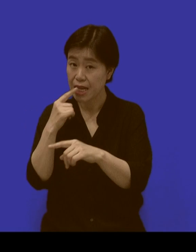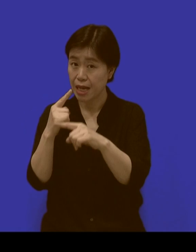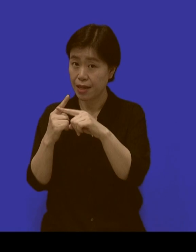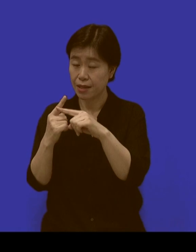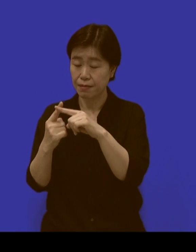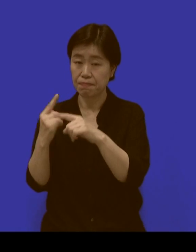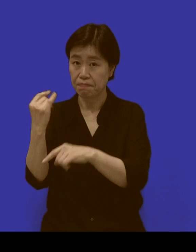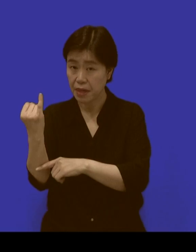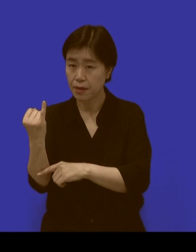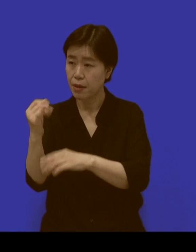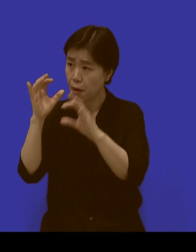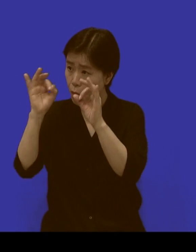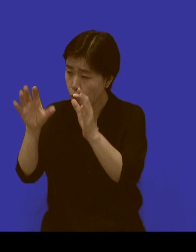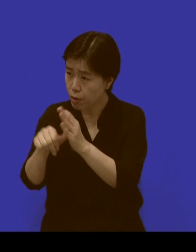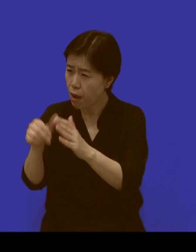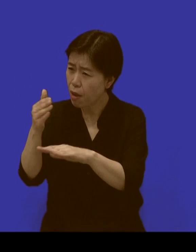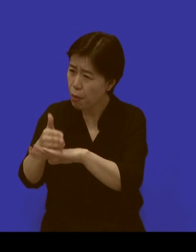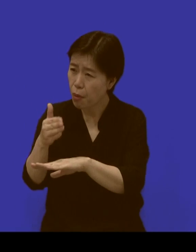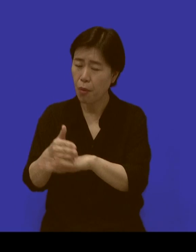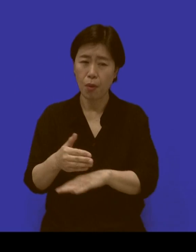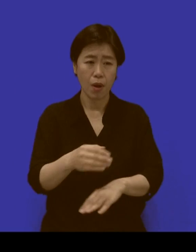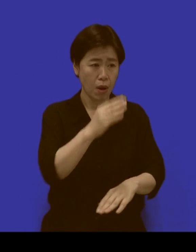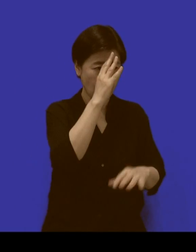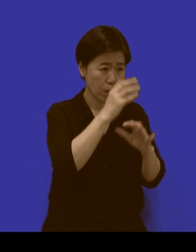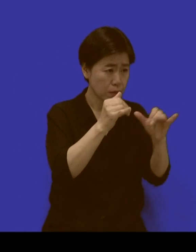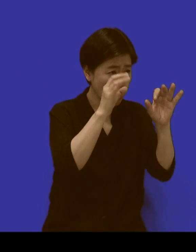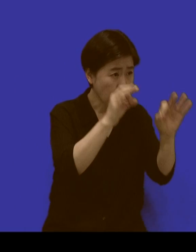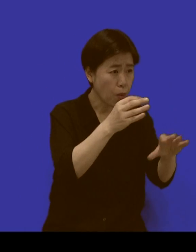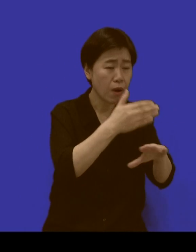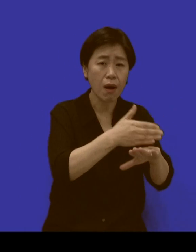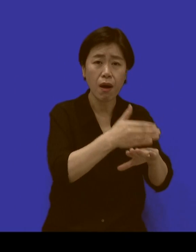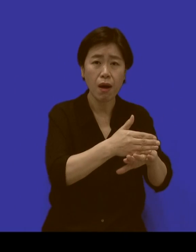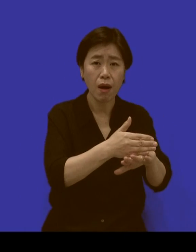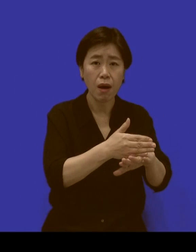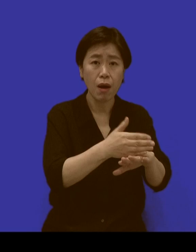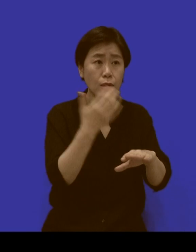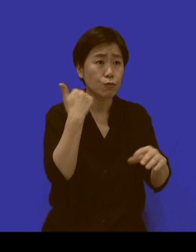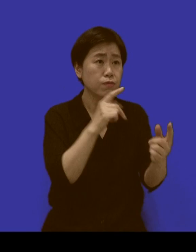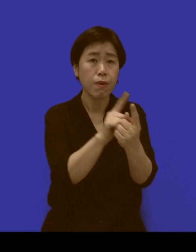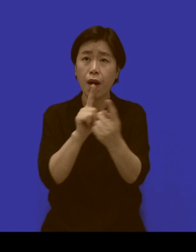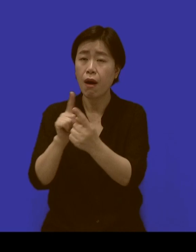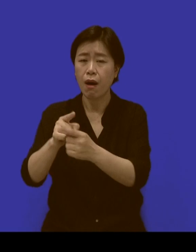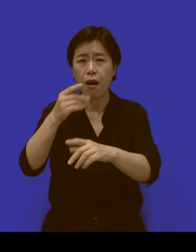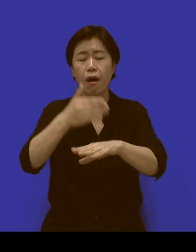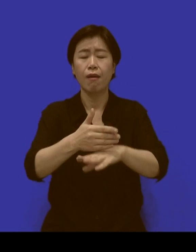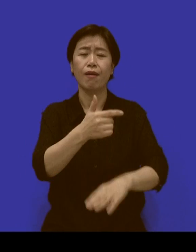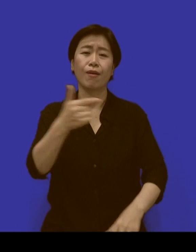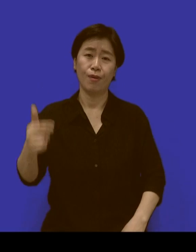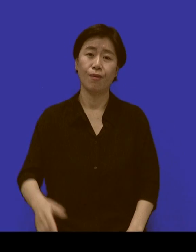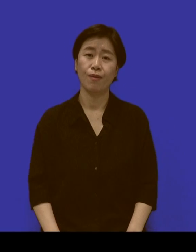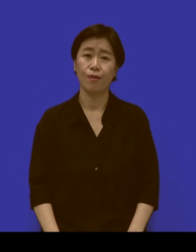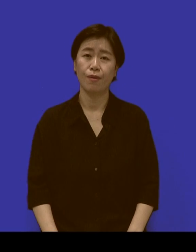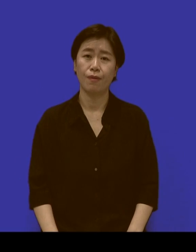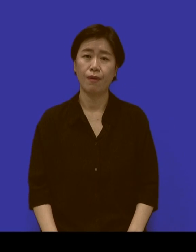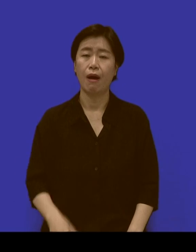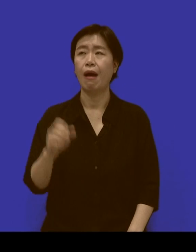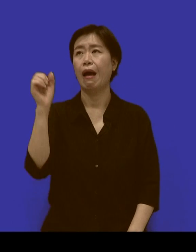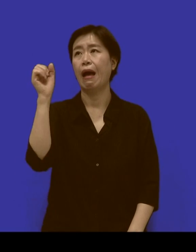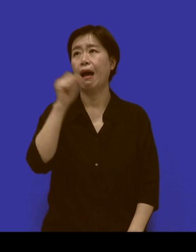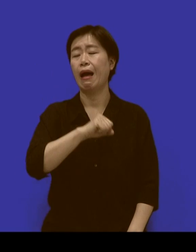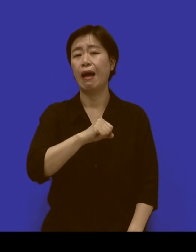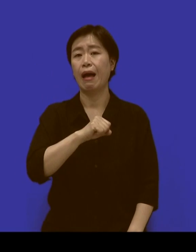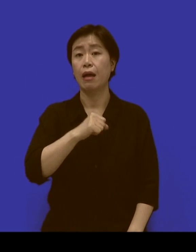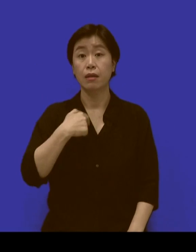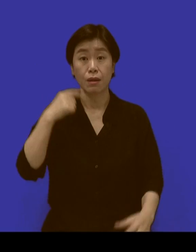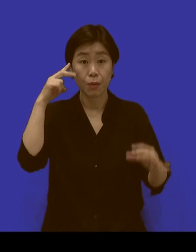이게 하나님이 부어주시는 사랑 그 마음이 이게 다르구나 내 인격에서 네. 저 공감 부족